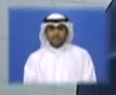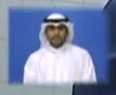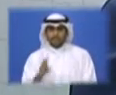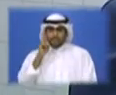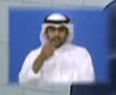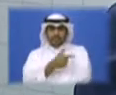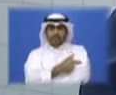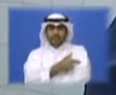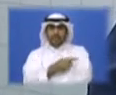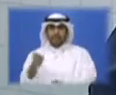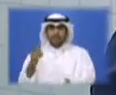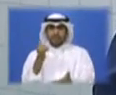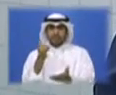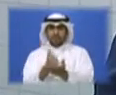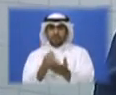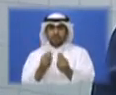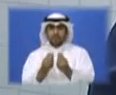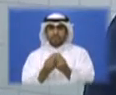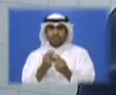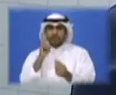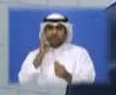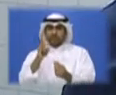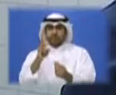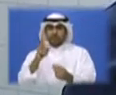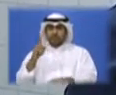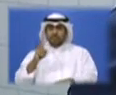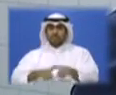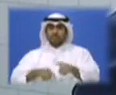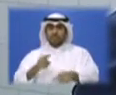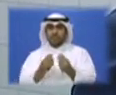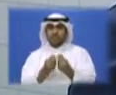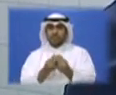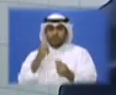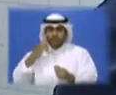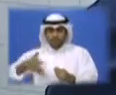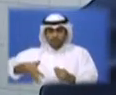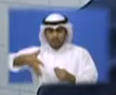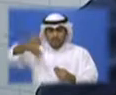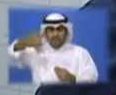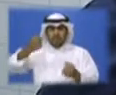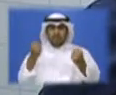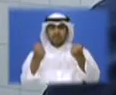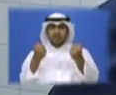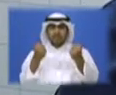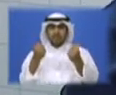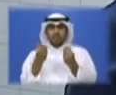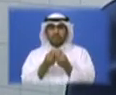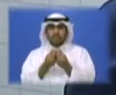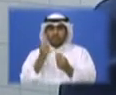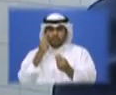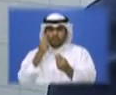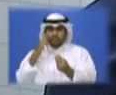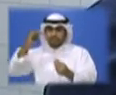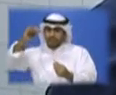العيادة هذه هي يعني تعالج عادة الحالات اللي يصير عندهم اضطرابات النمو، مثل حالات اضطرابات التناسق النمائي